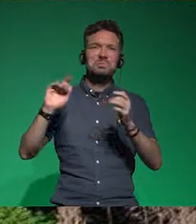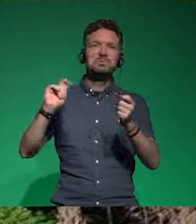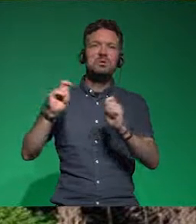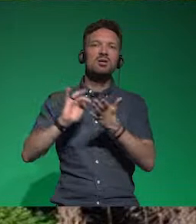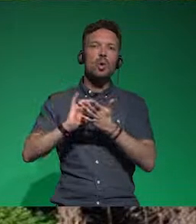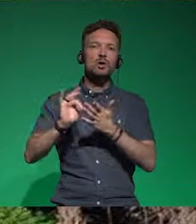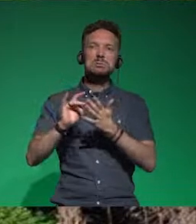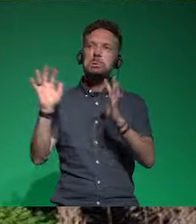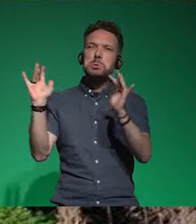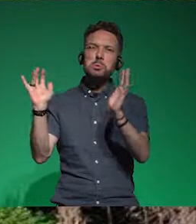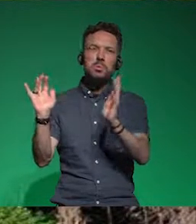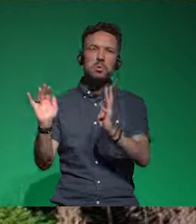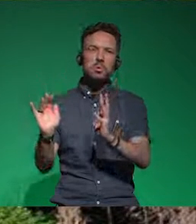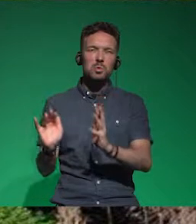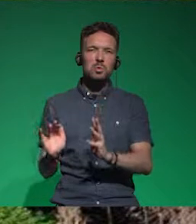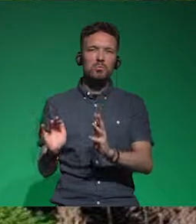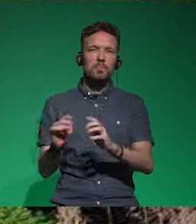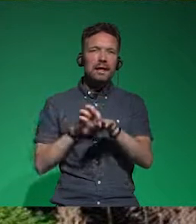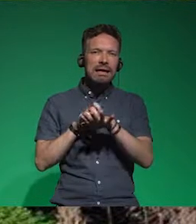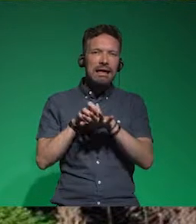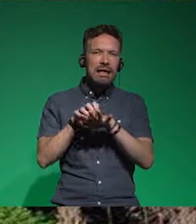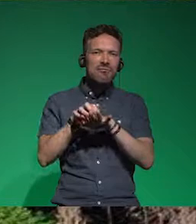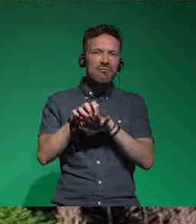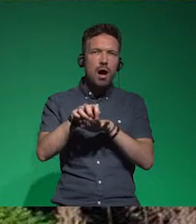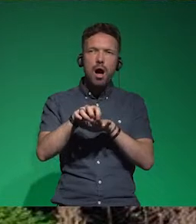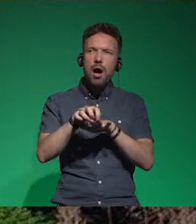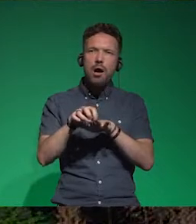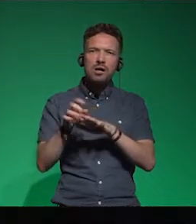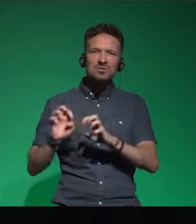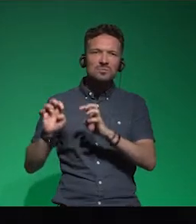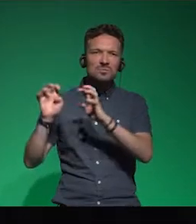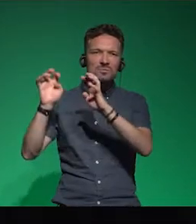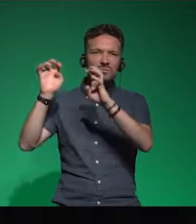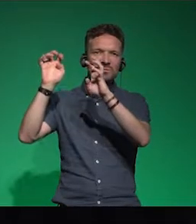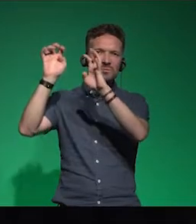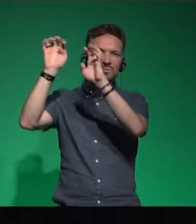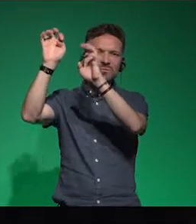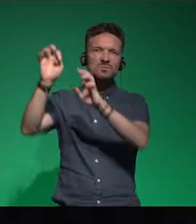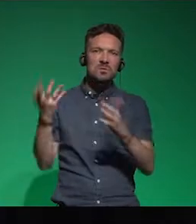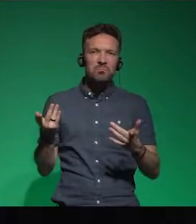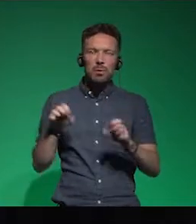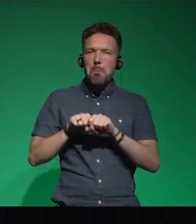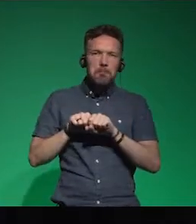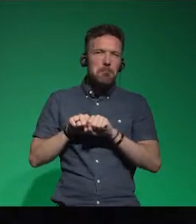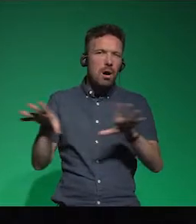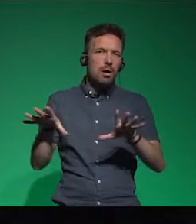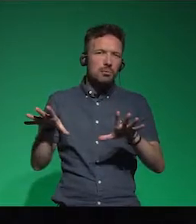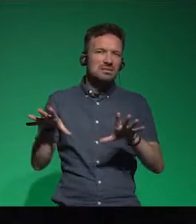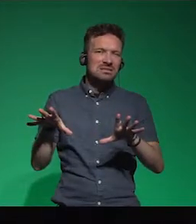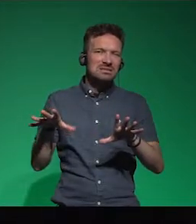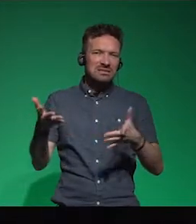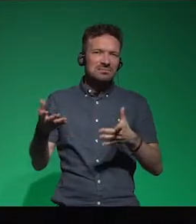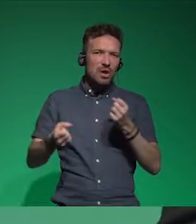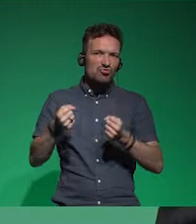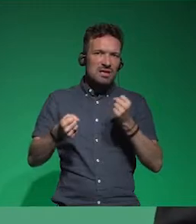dass in der Folge Käfer, Borkenkäfer, günstigere Bedingungen für ihre Entwicklung erhalten und dann